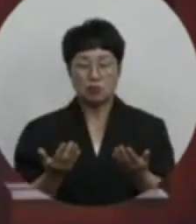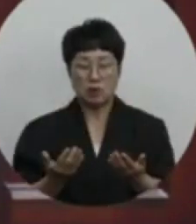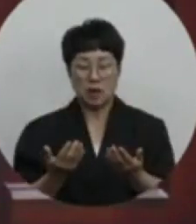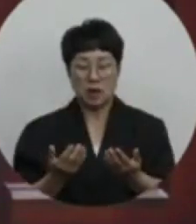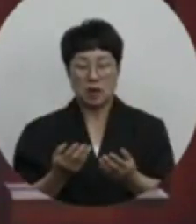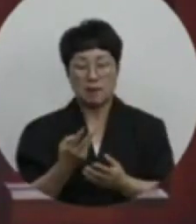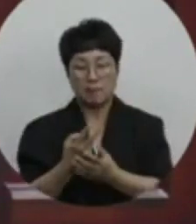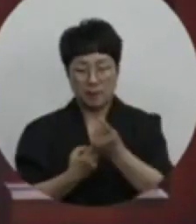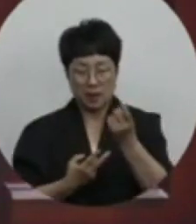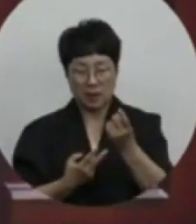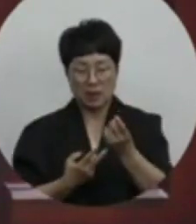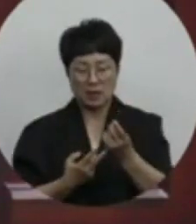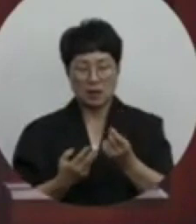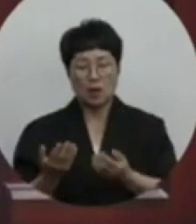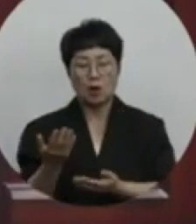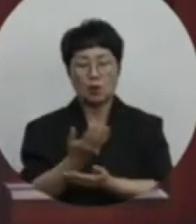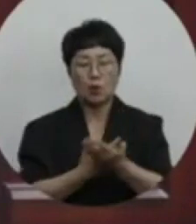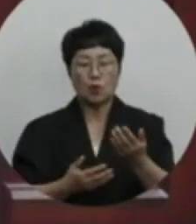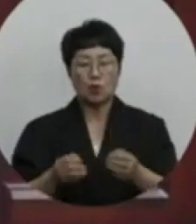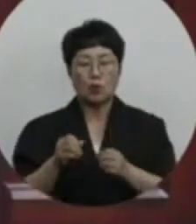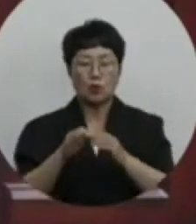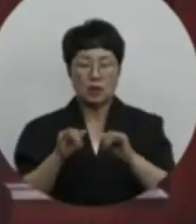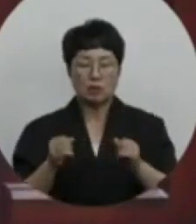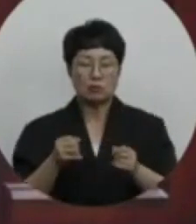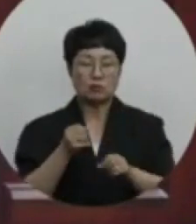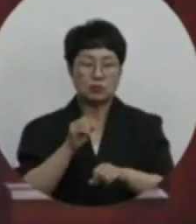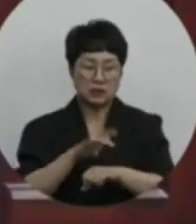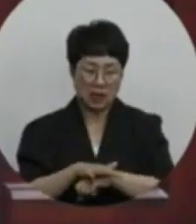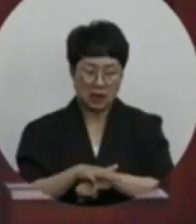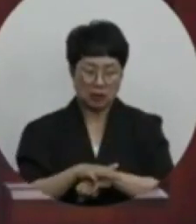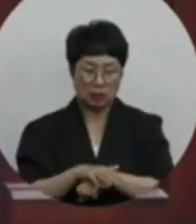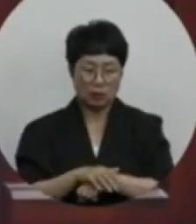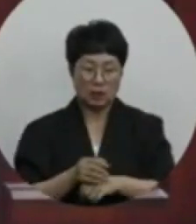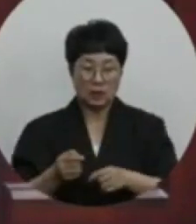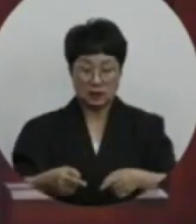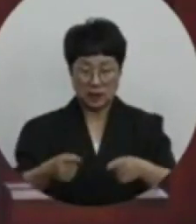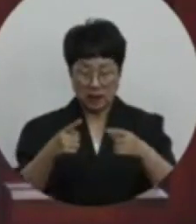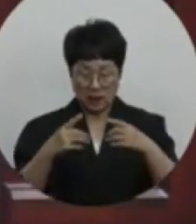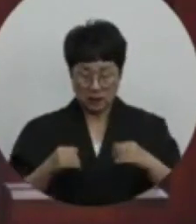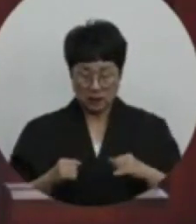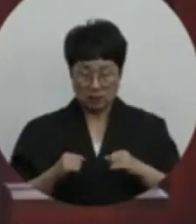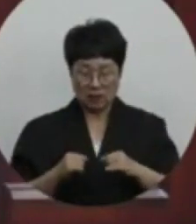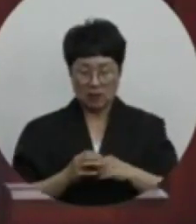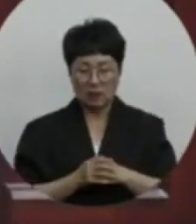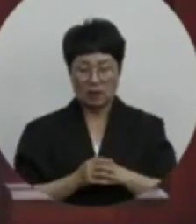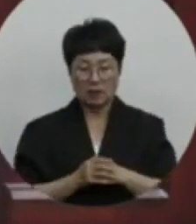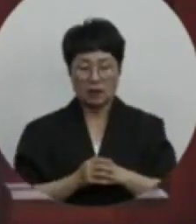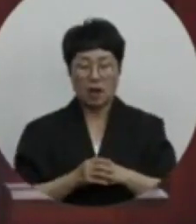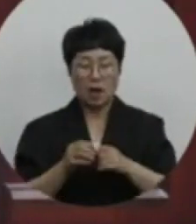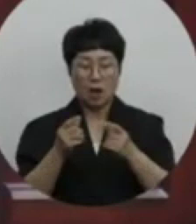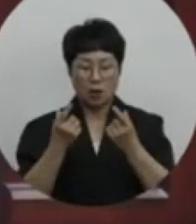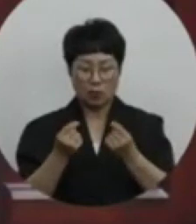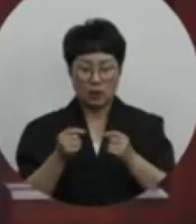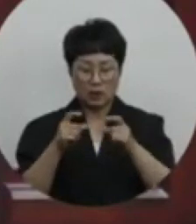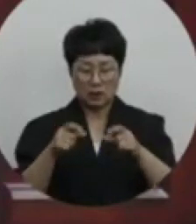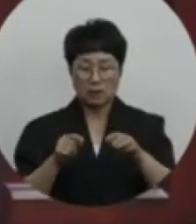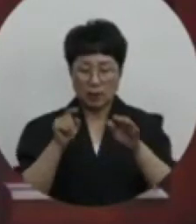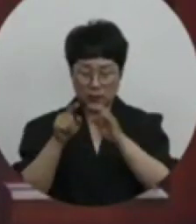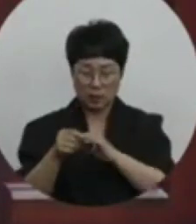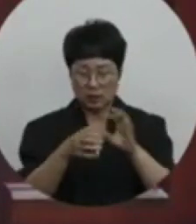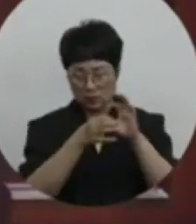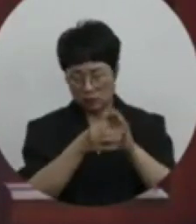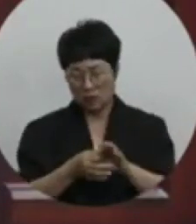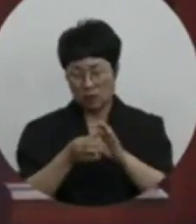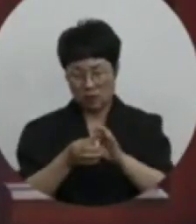지원해주는 교류 인구형, 참가자와 그 지역의 느슨한 관계성으로 동일한 지역을 방문해서